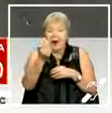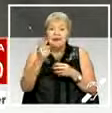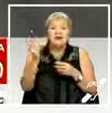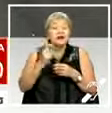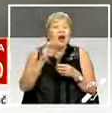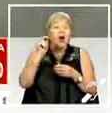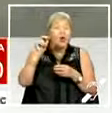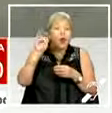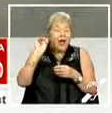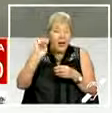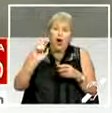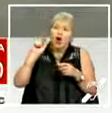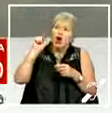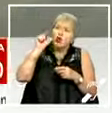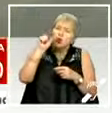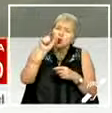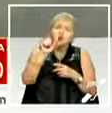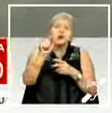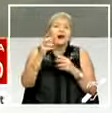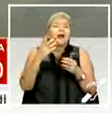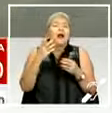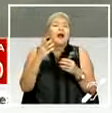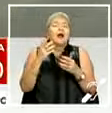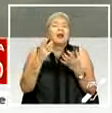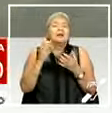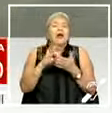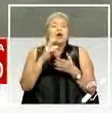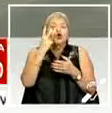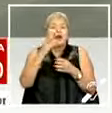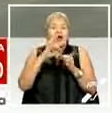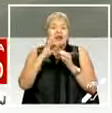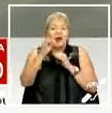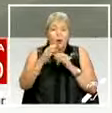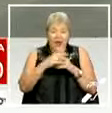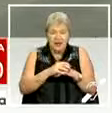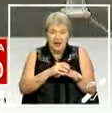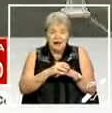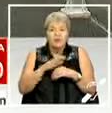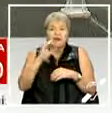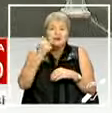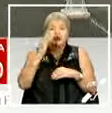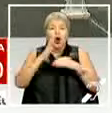europeni. Are o lungime de aproximativ 2 kilometri și a fost